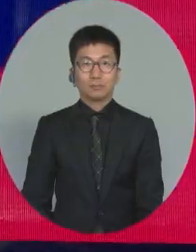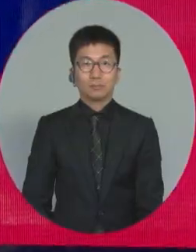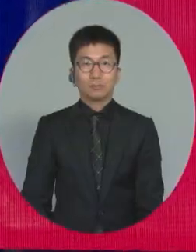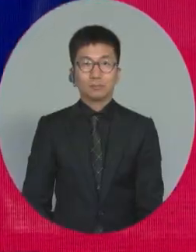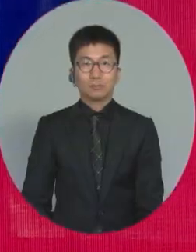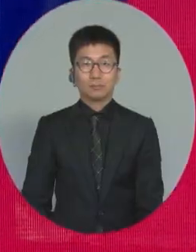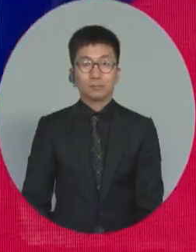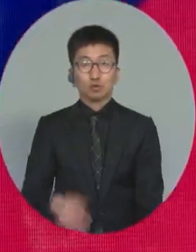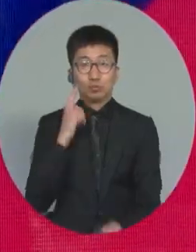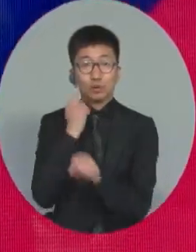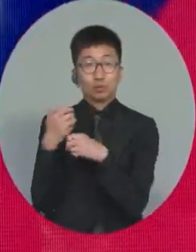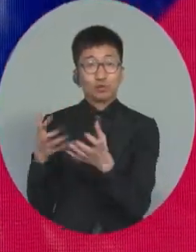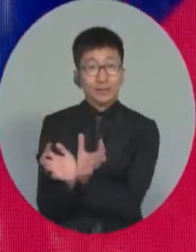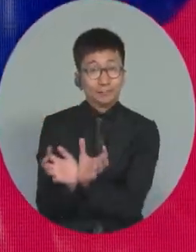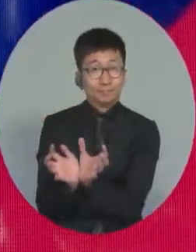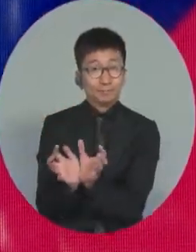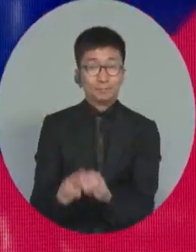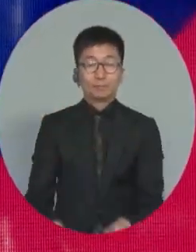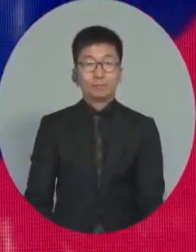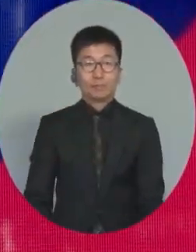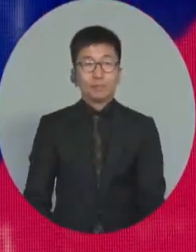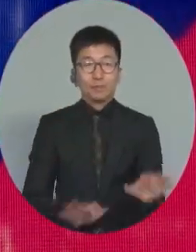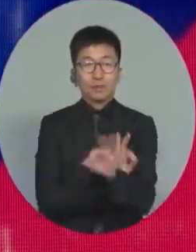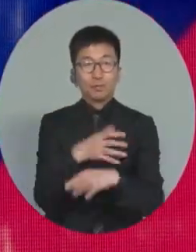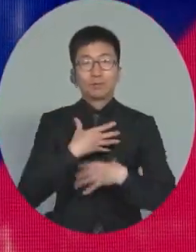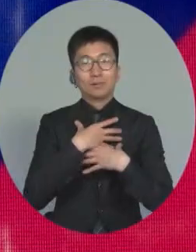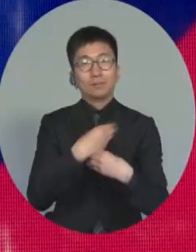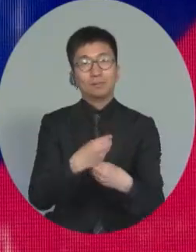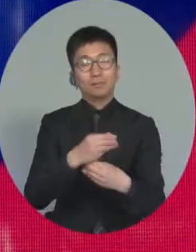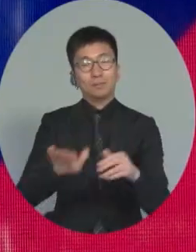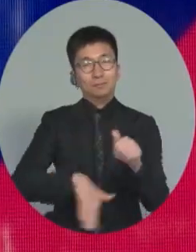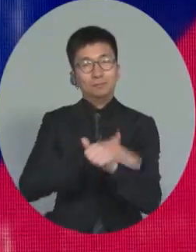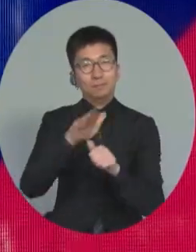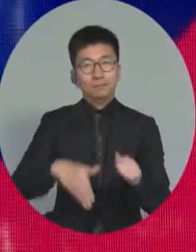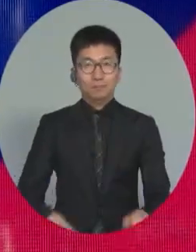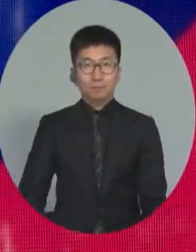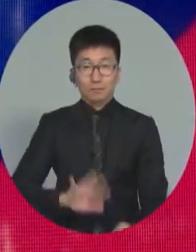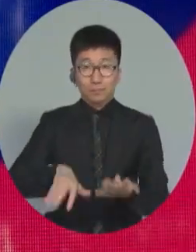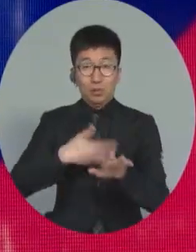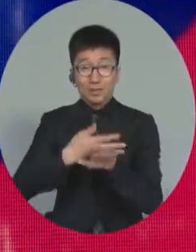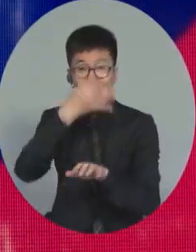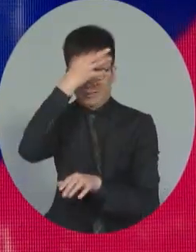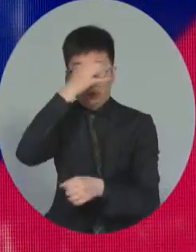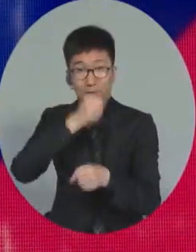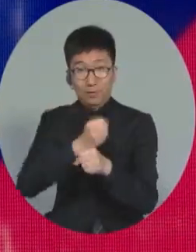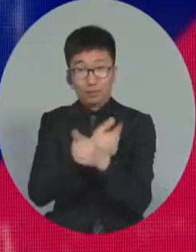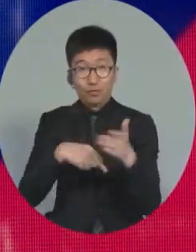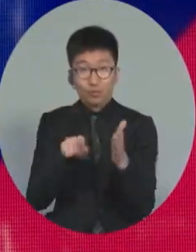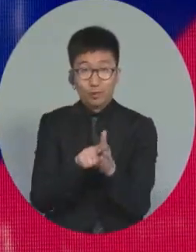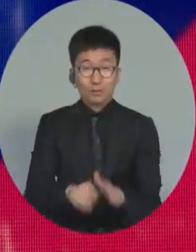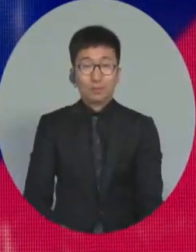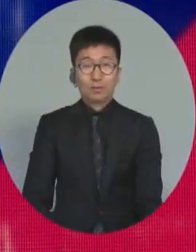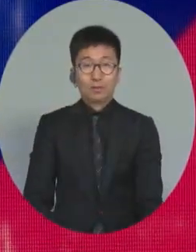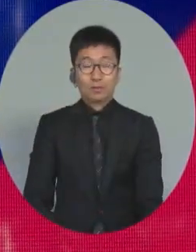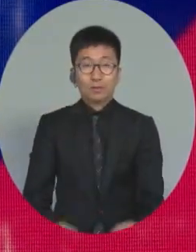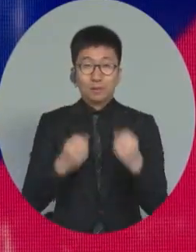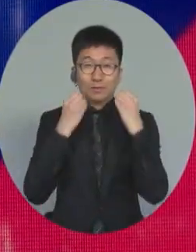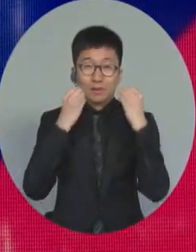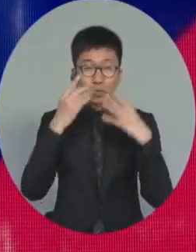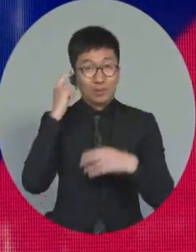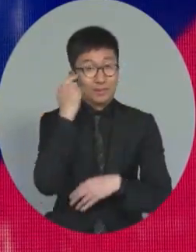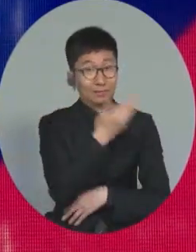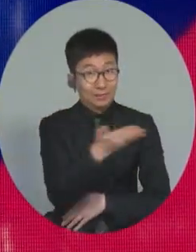우리 연구진은 경제 안보의 현실 혁신적 기술을 찾아내는 도전적 질문